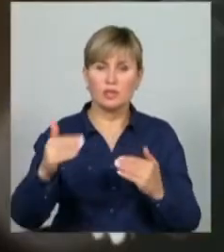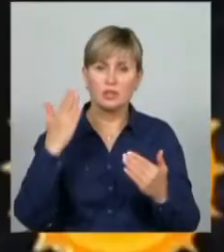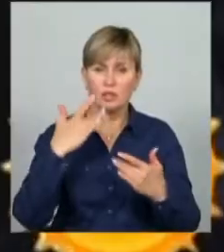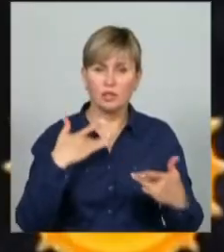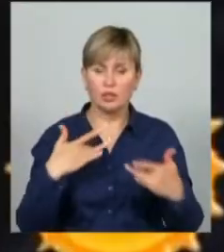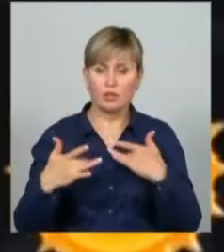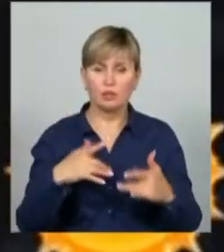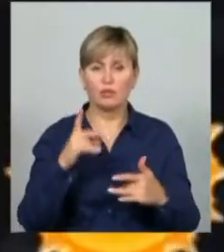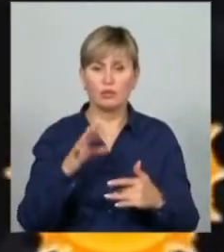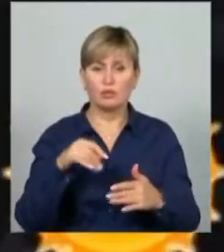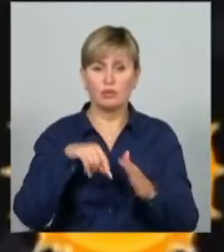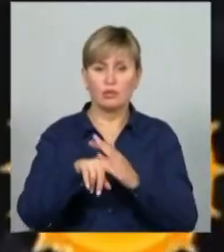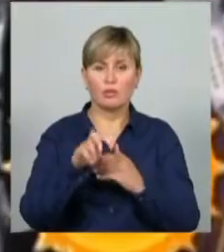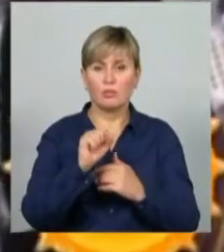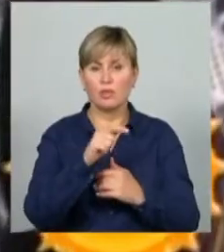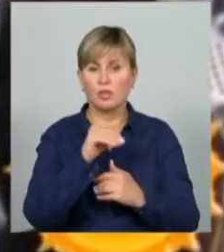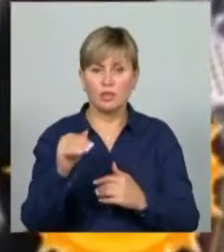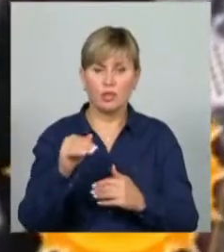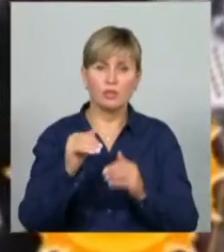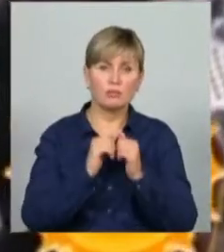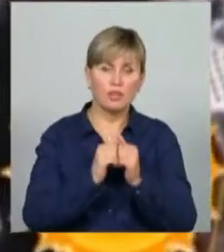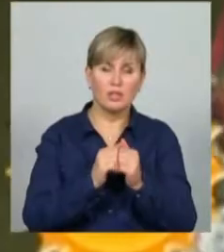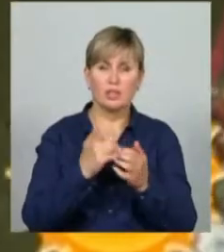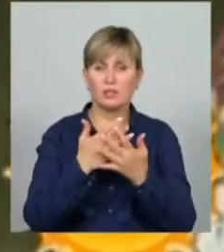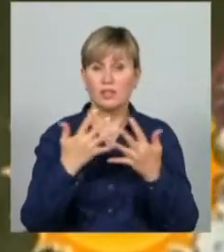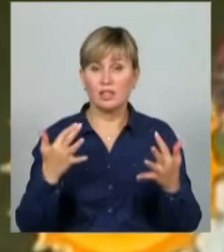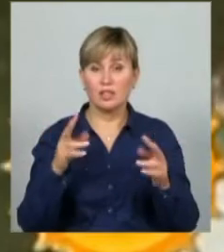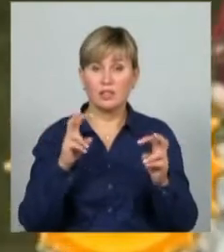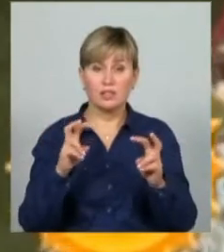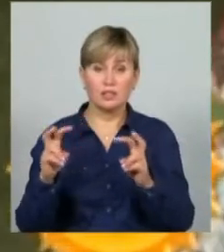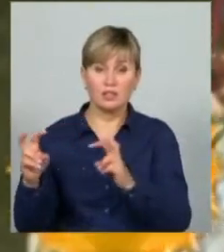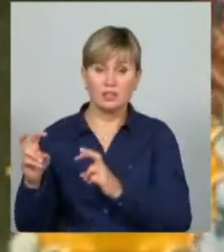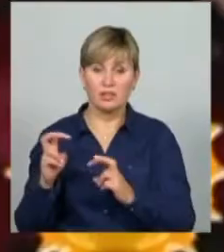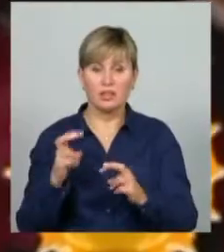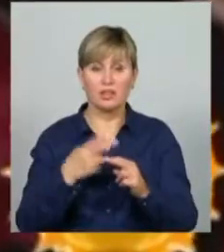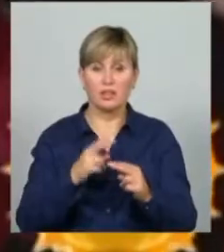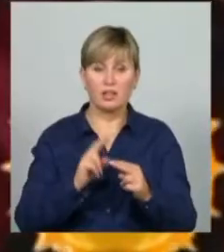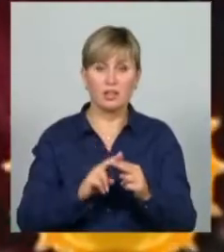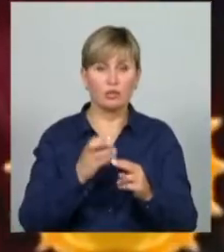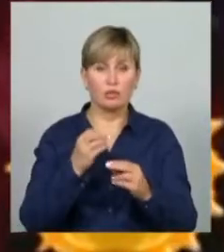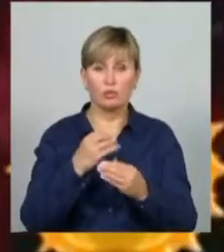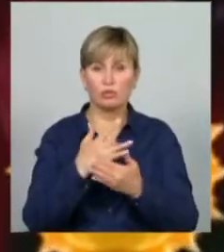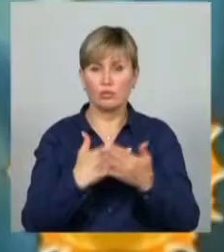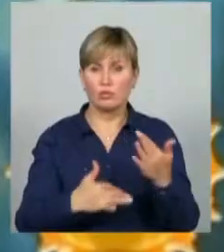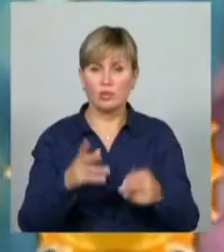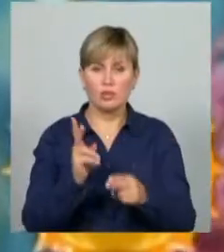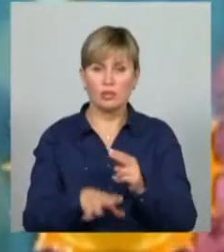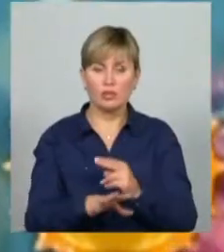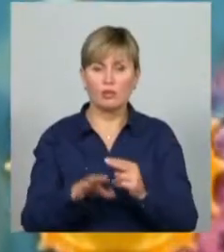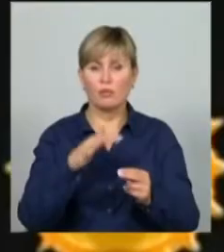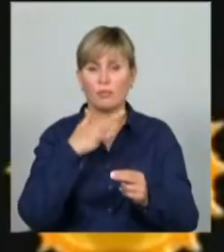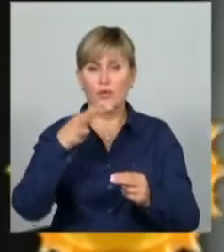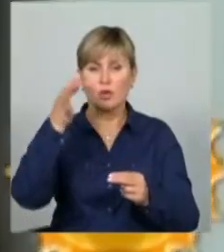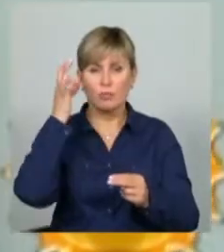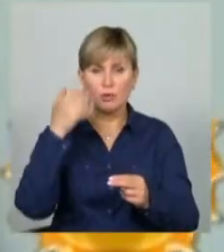кино. Однажды в багажнике, молитвы Лейлы, саранча, соль и хлеб, последняя лисичка. Это далеко не весь список ролей, по которым многие